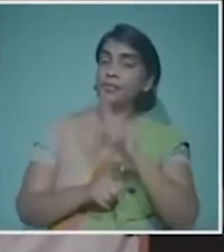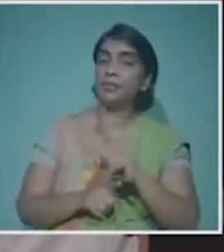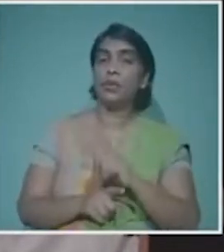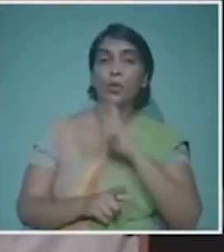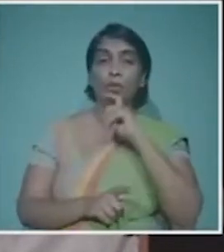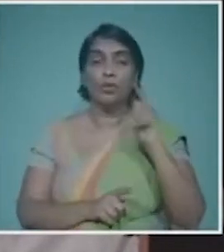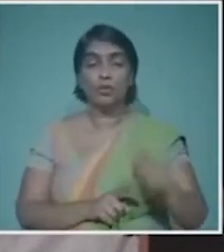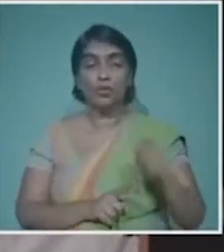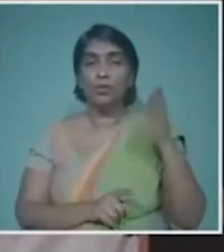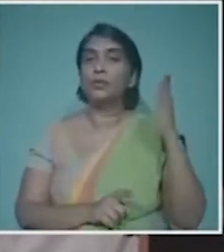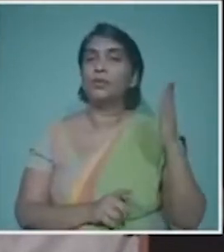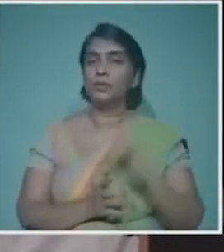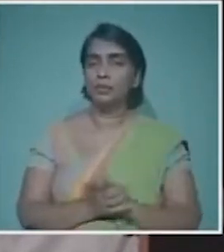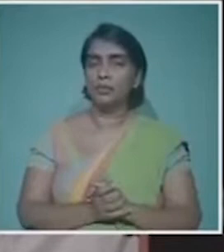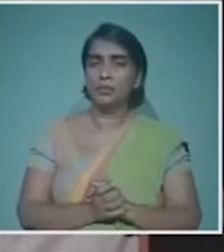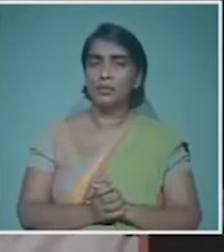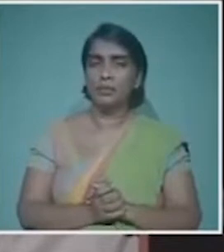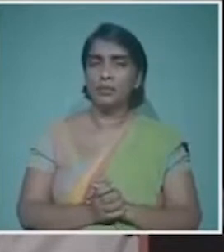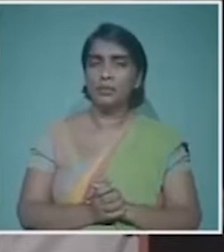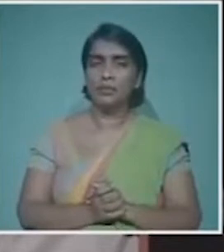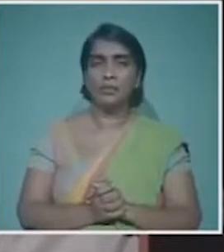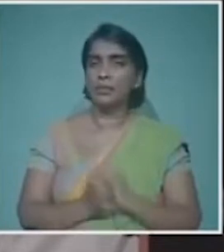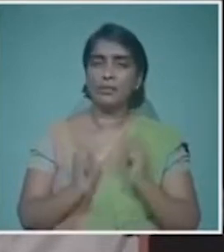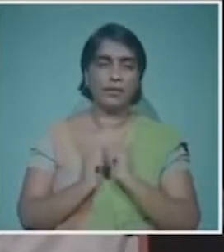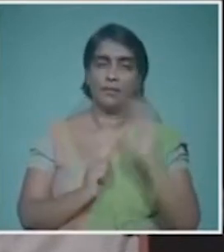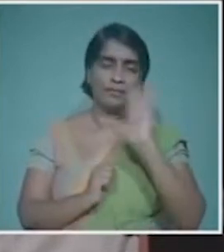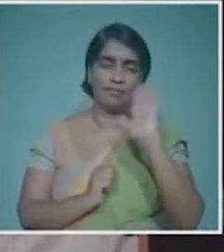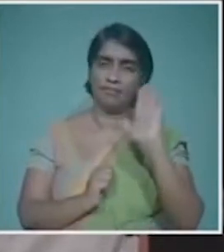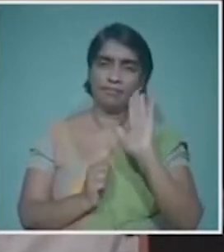මහේස්ත්‍ර උසාවියහෙම එ කරන්න බෑ